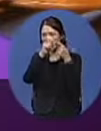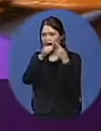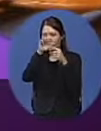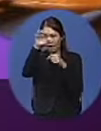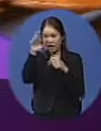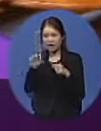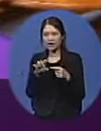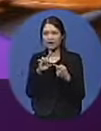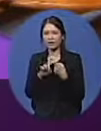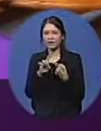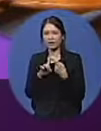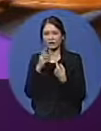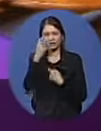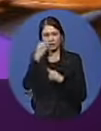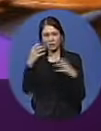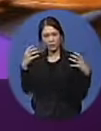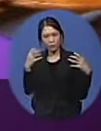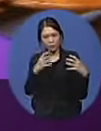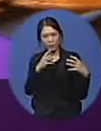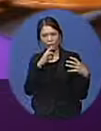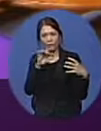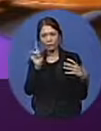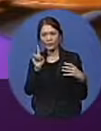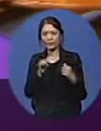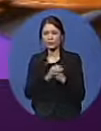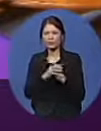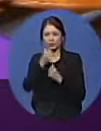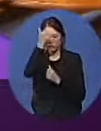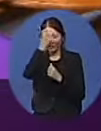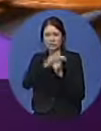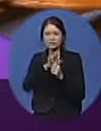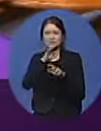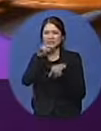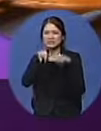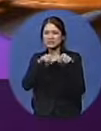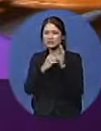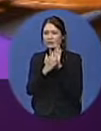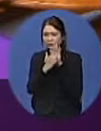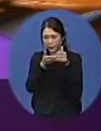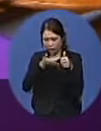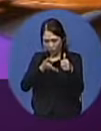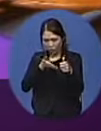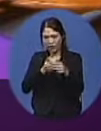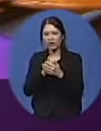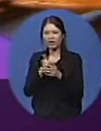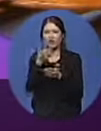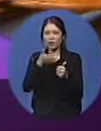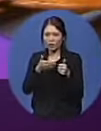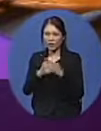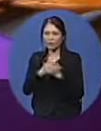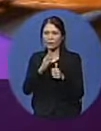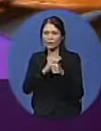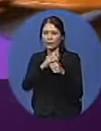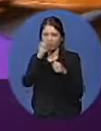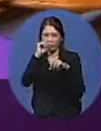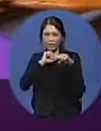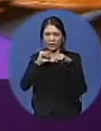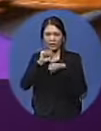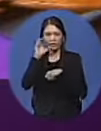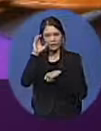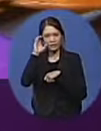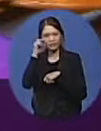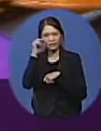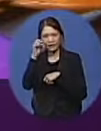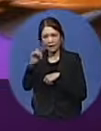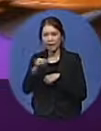것처럼 모이기만 하면 도덕적 실천을 서로 건면하고 모범이 되는 분들의 언행을 기리며